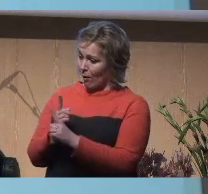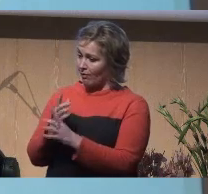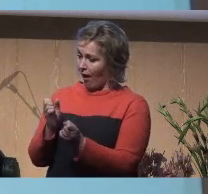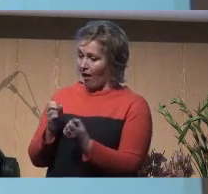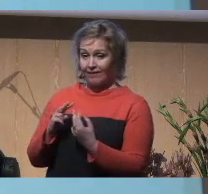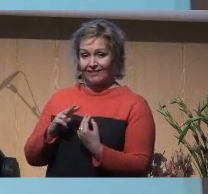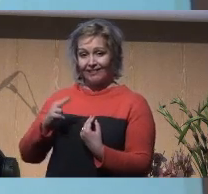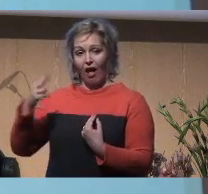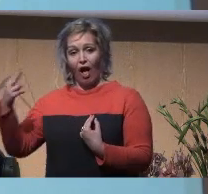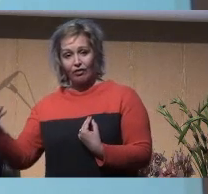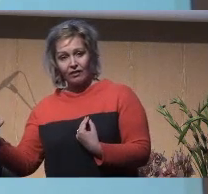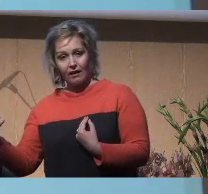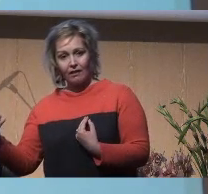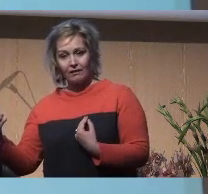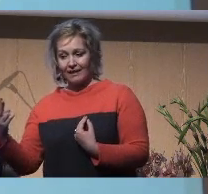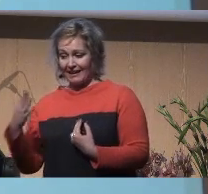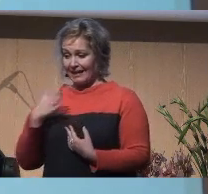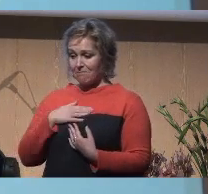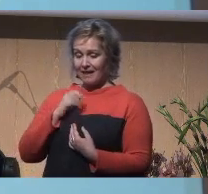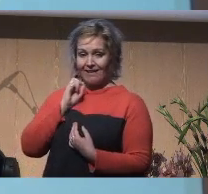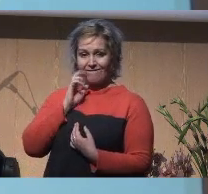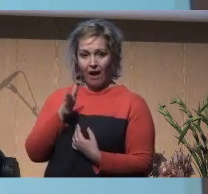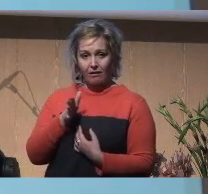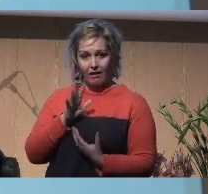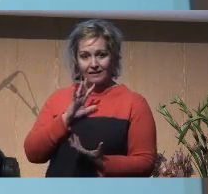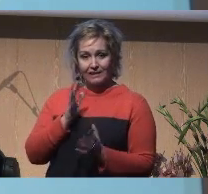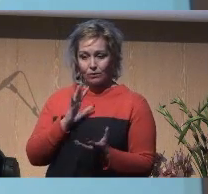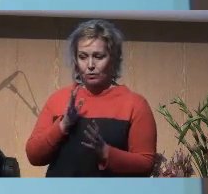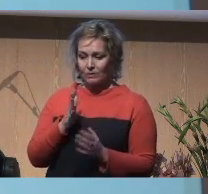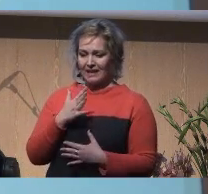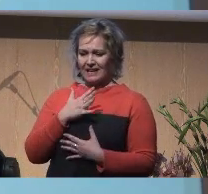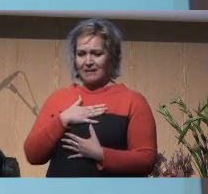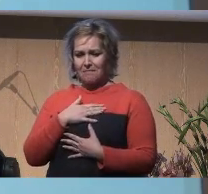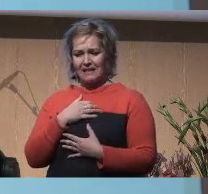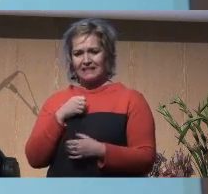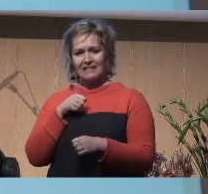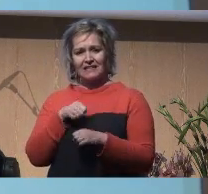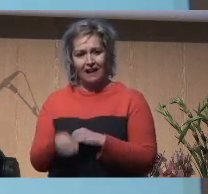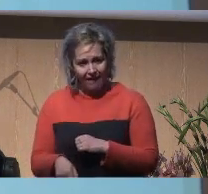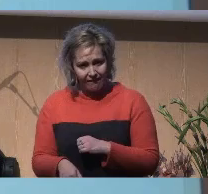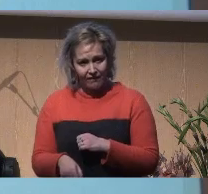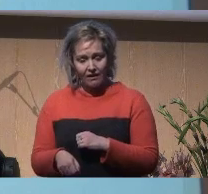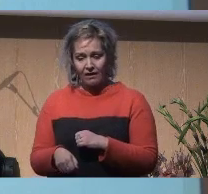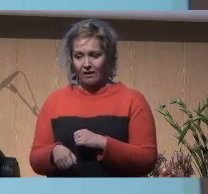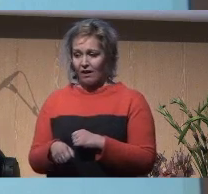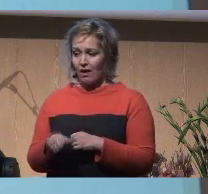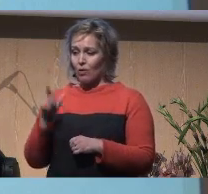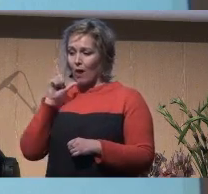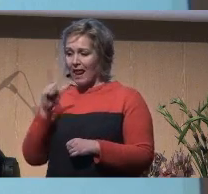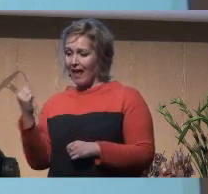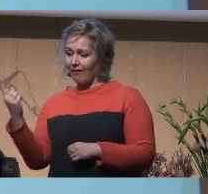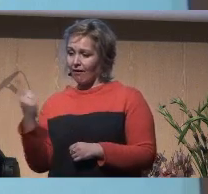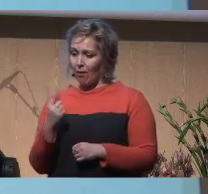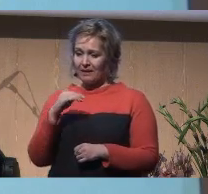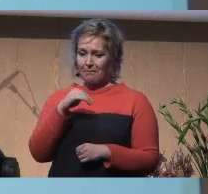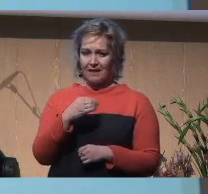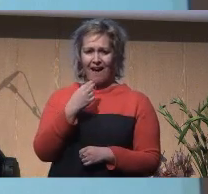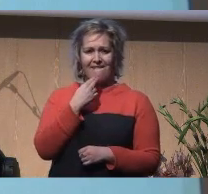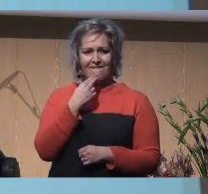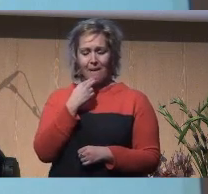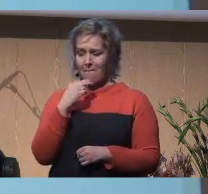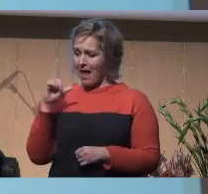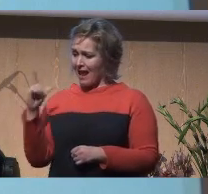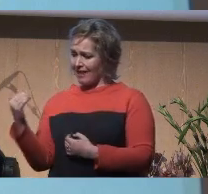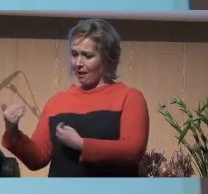den andre? I min hverdagssituasjon, i mitt strev. Når Lena kommer til Mina, hvem det